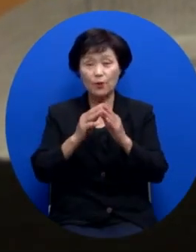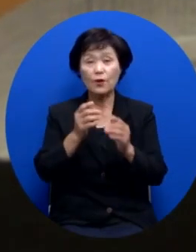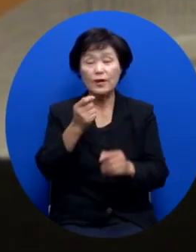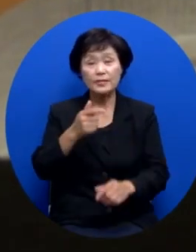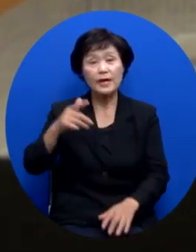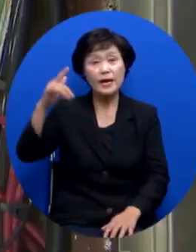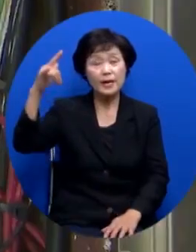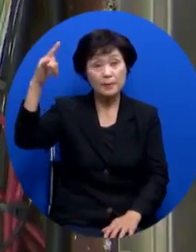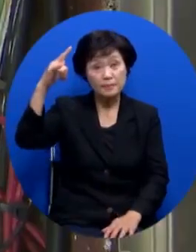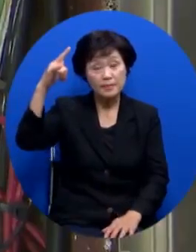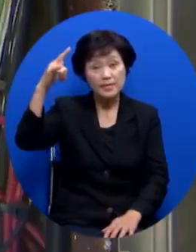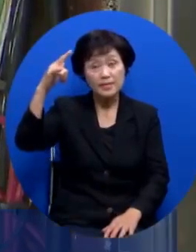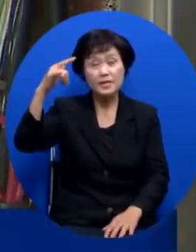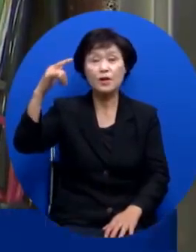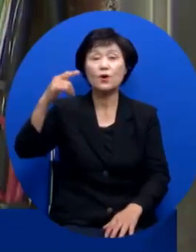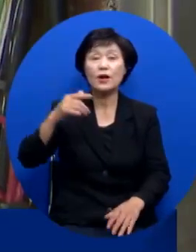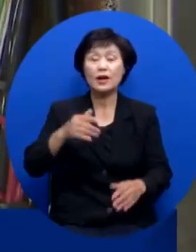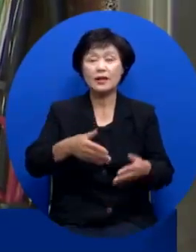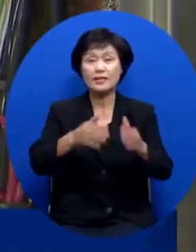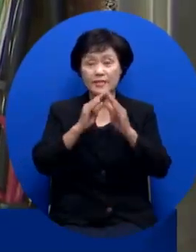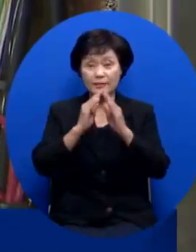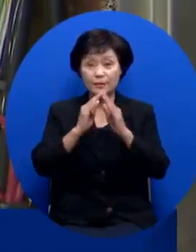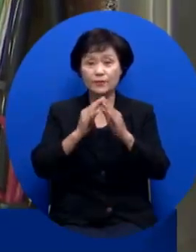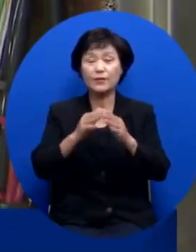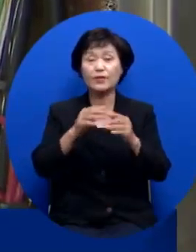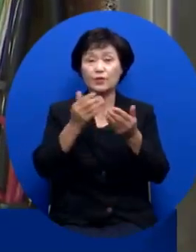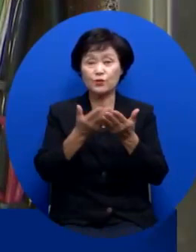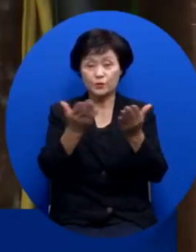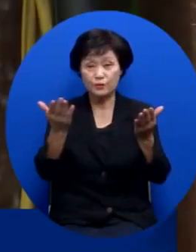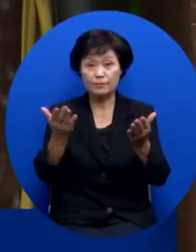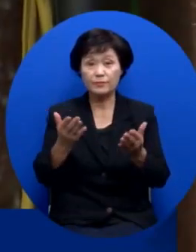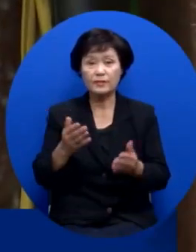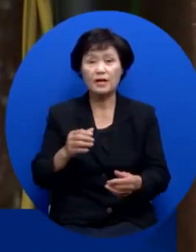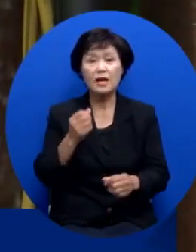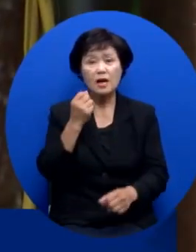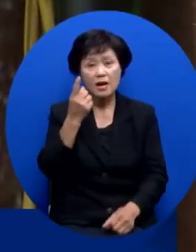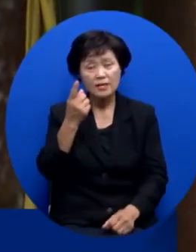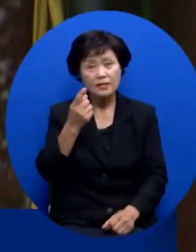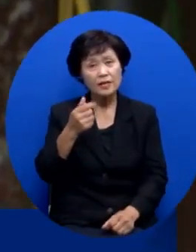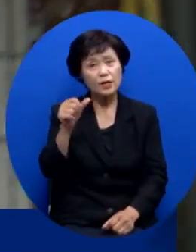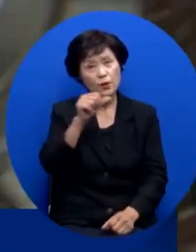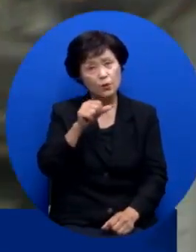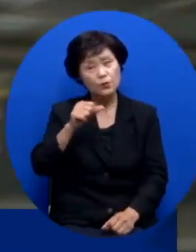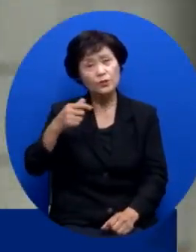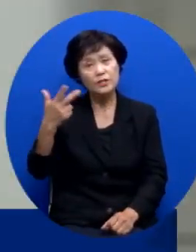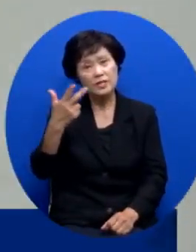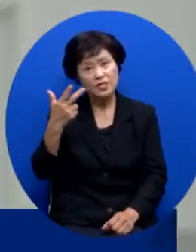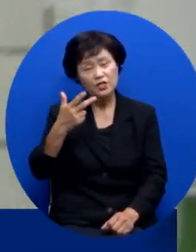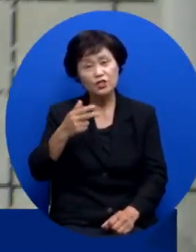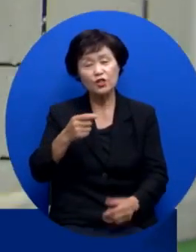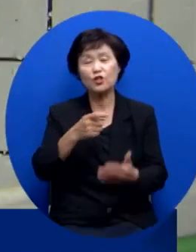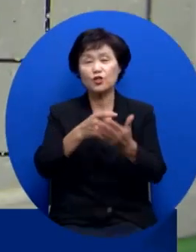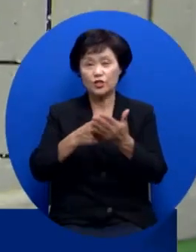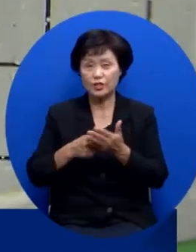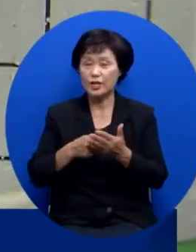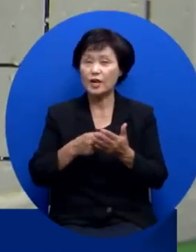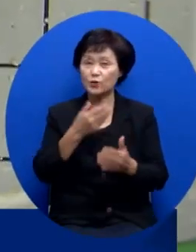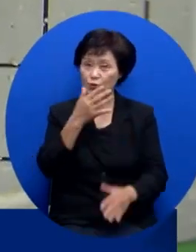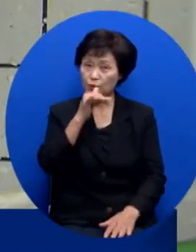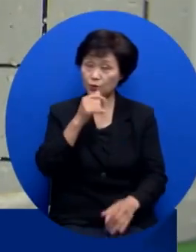보급했습니다. 가정은 지금 보통 한 달에 한 5,000원에서 7,000원 정도 절약이 되거든요. 교회도